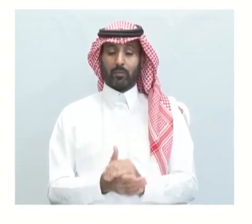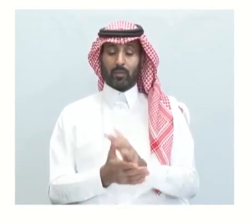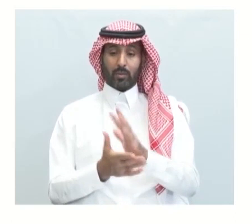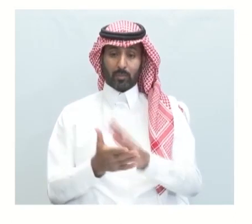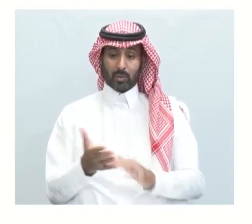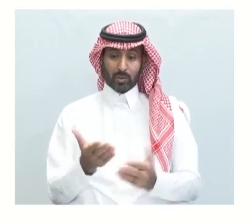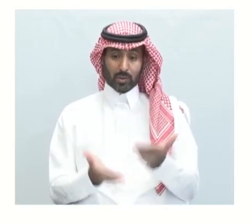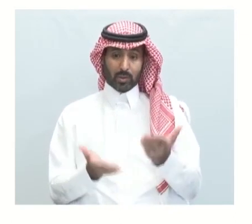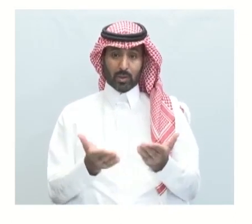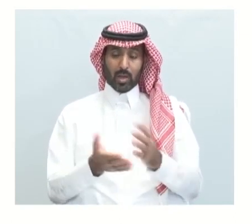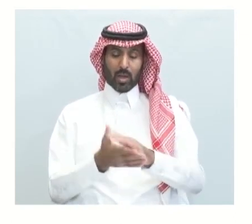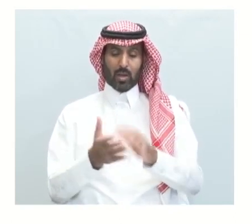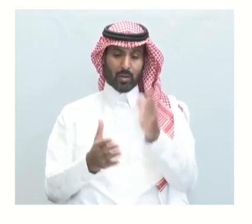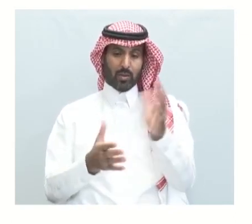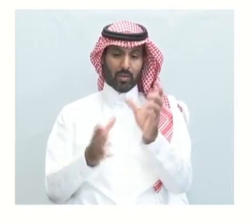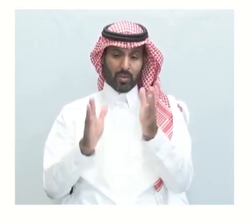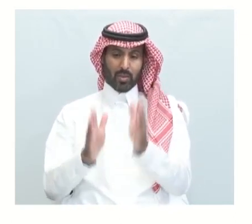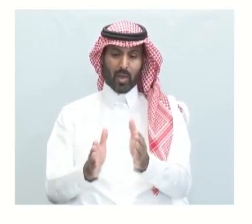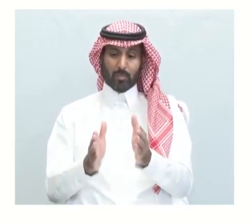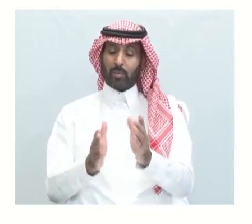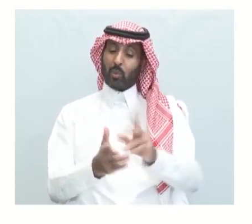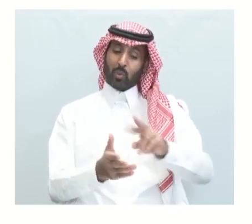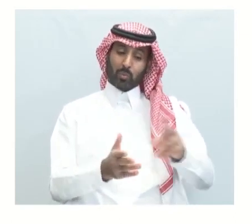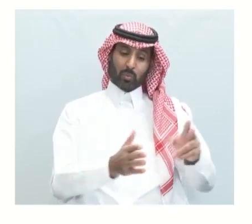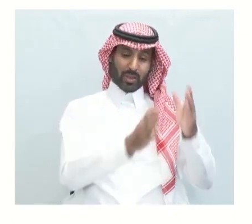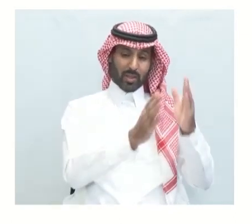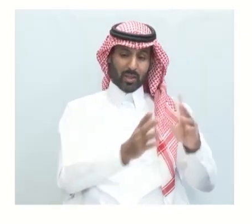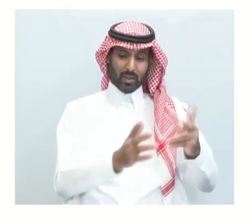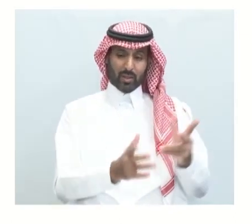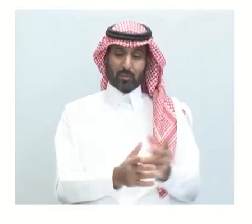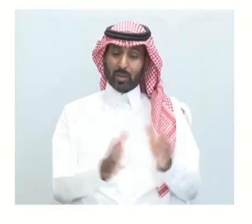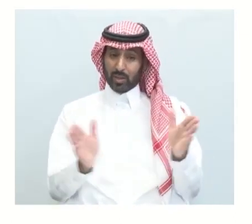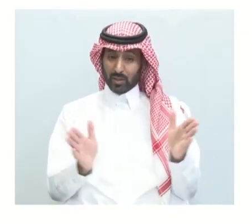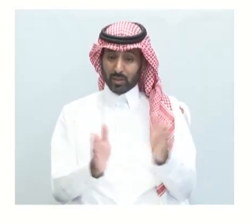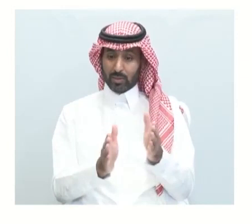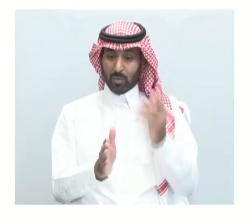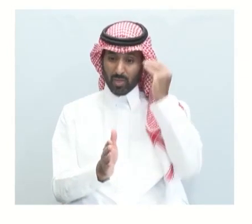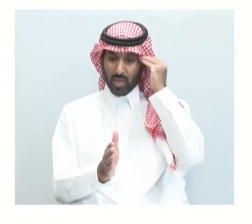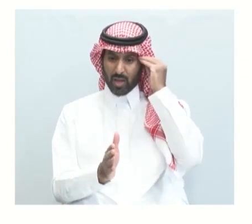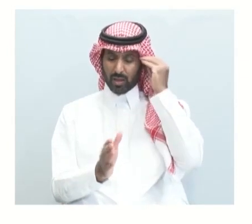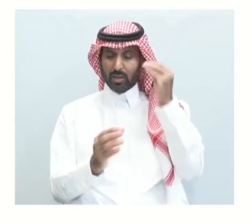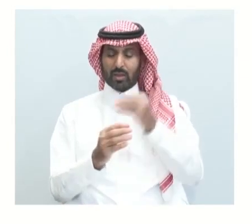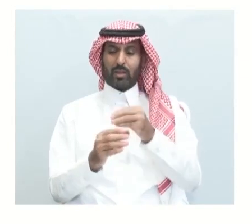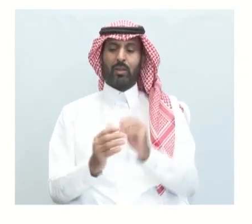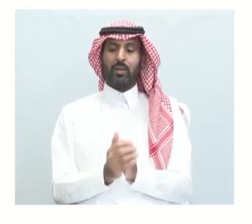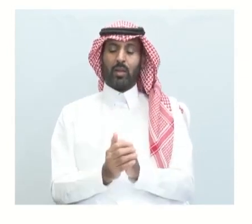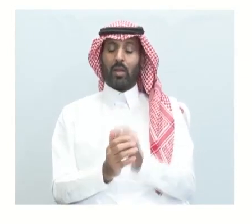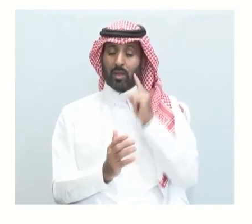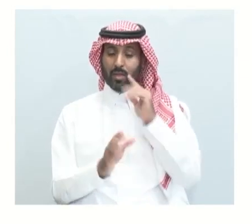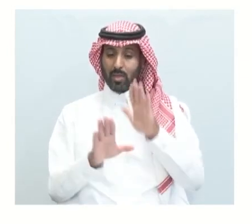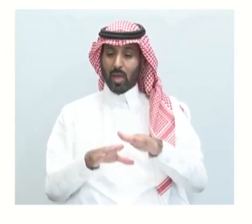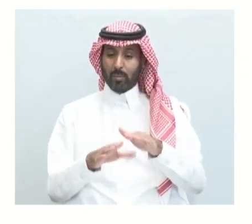مقارنه بين هياكل البيانات الثابته والمتغيره من حيث حجم الذاكره نلاحظ ان الثابته